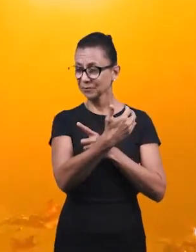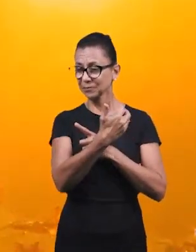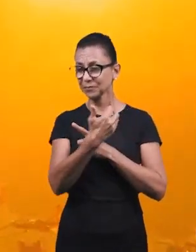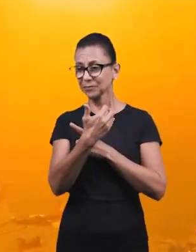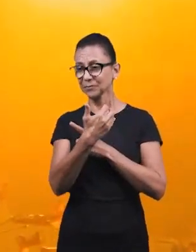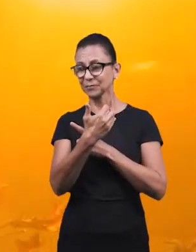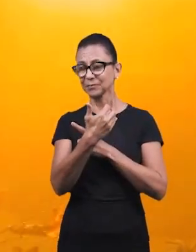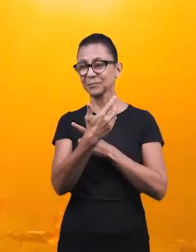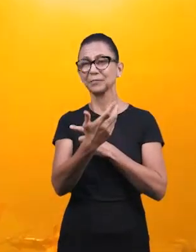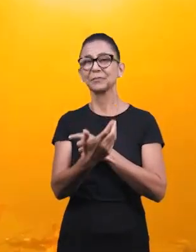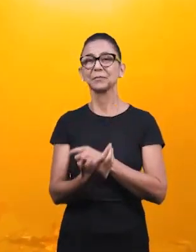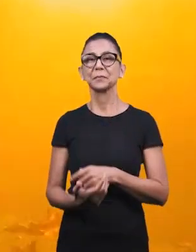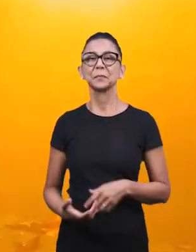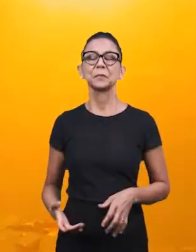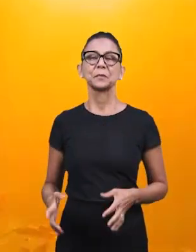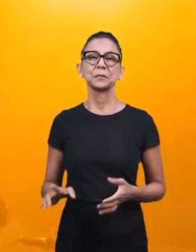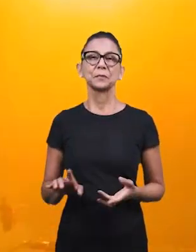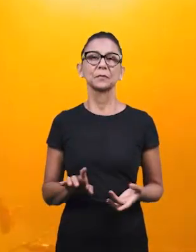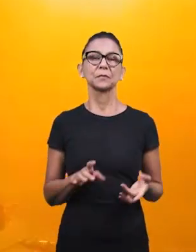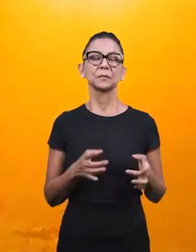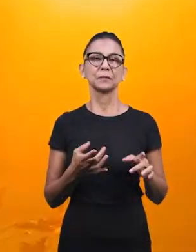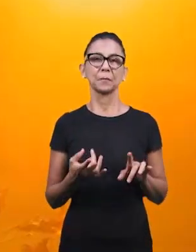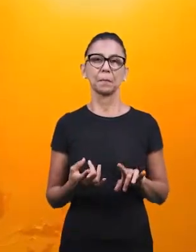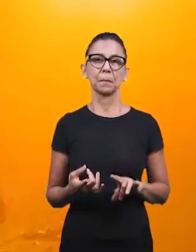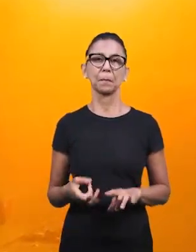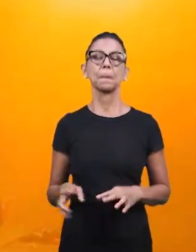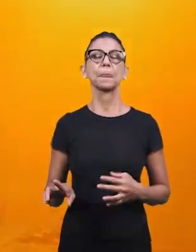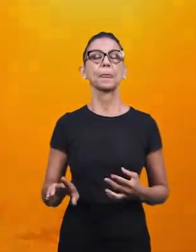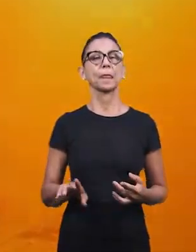Окропи, Господь, народ Твой.